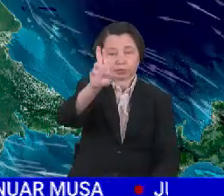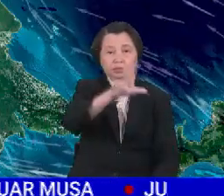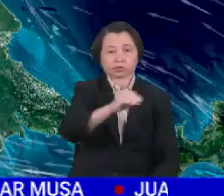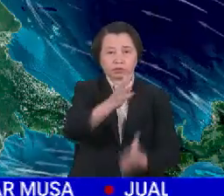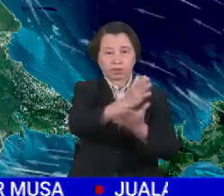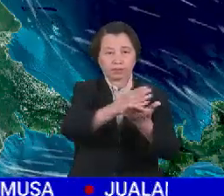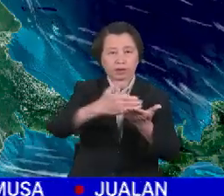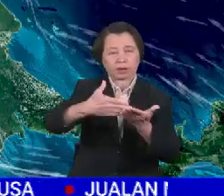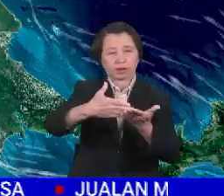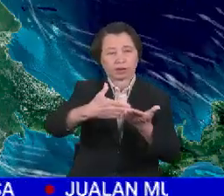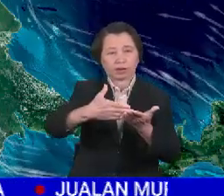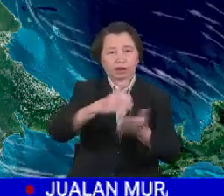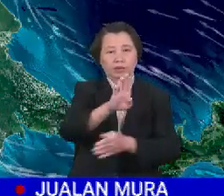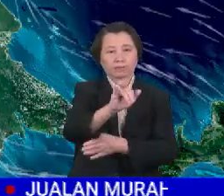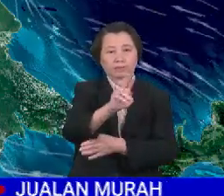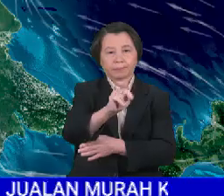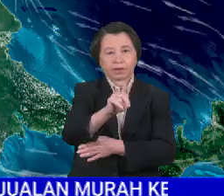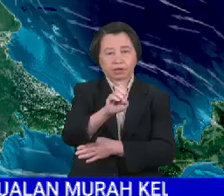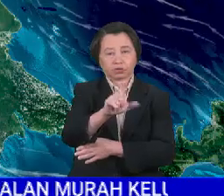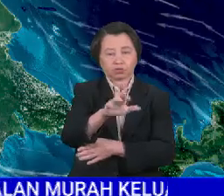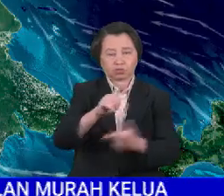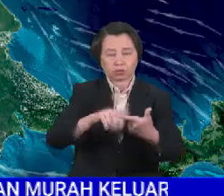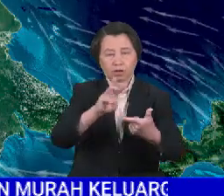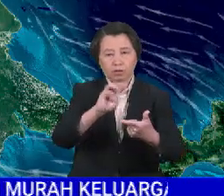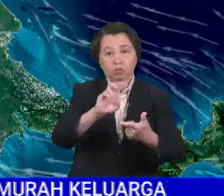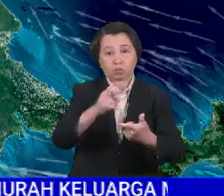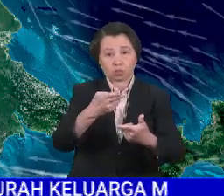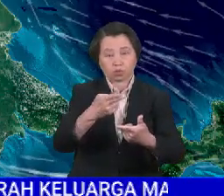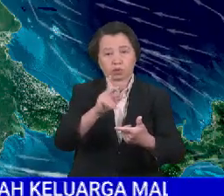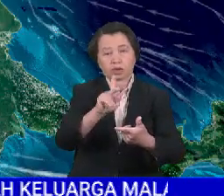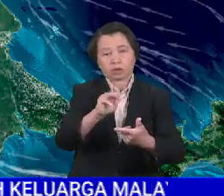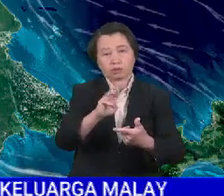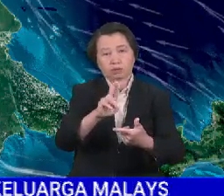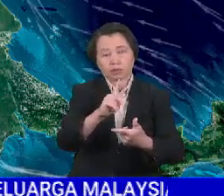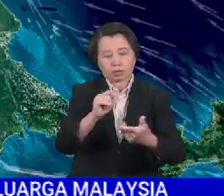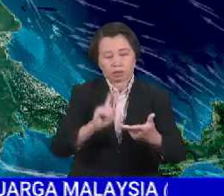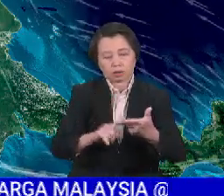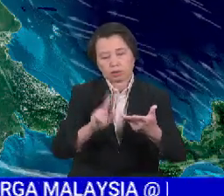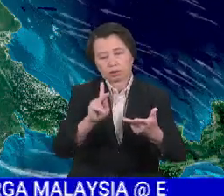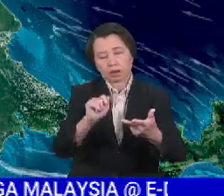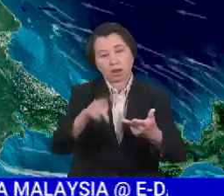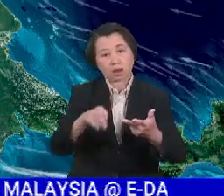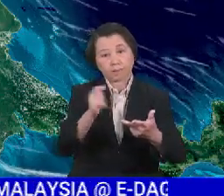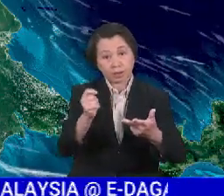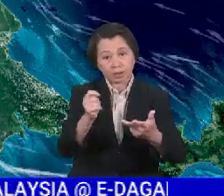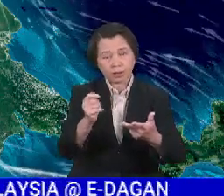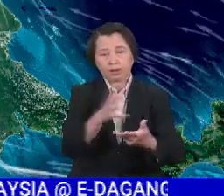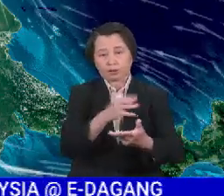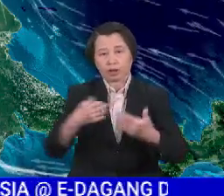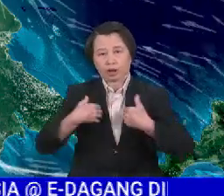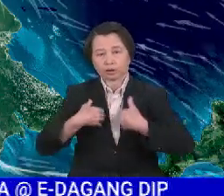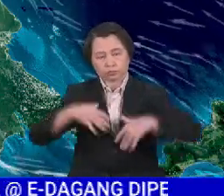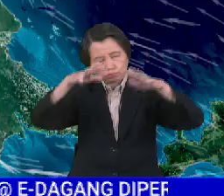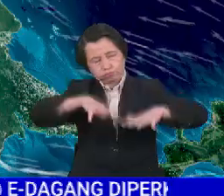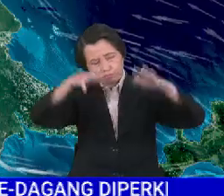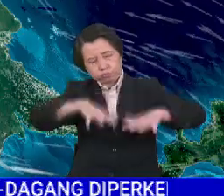di bahagian Bintulu, Mukah dan juga satu dua tempat di bahagian Kapit. Dan keadaan hujan serta ribut petir di kedua-dua